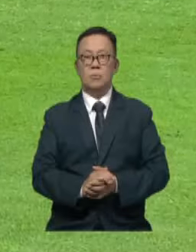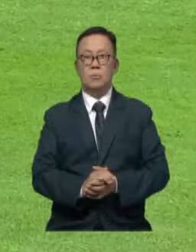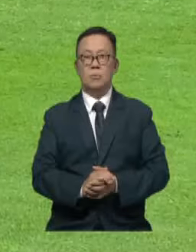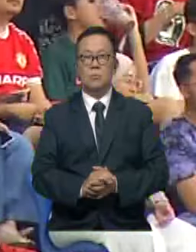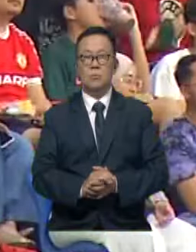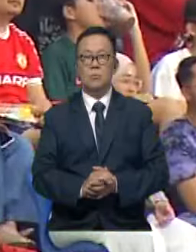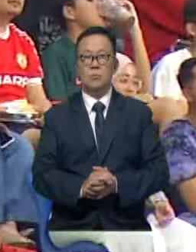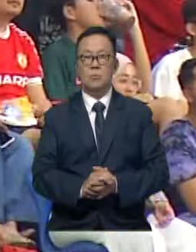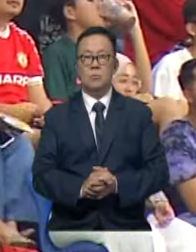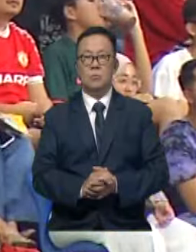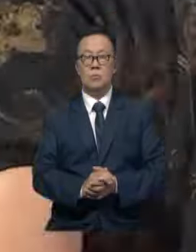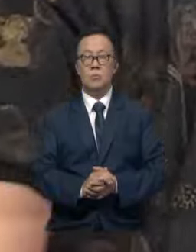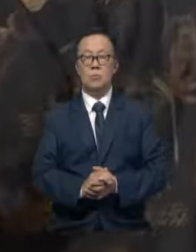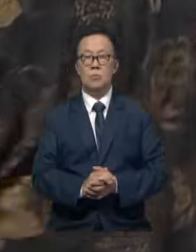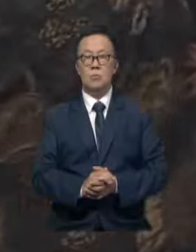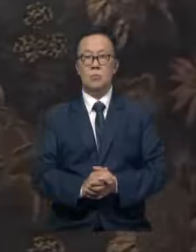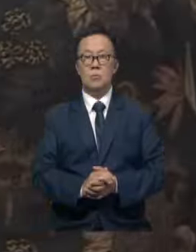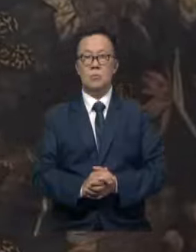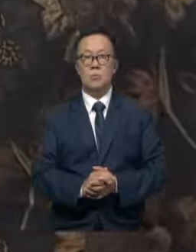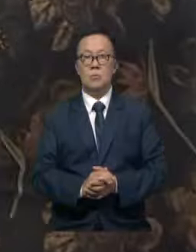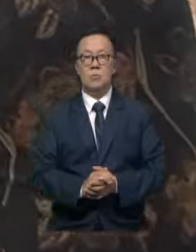Oh! Itu dah gol.